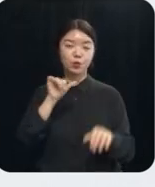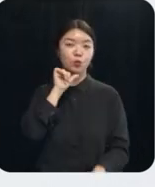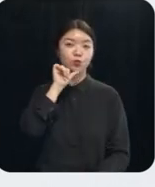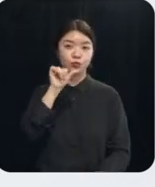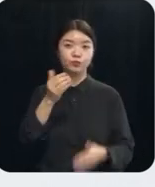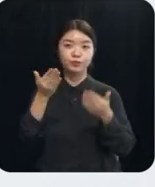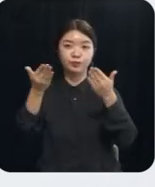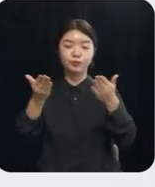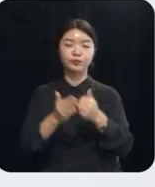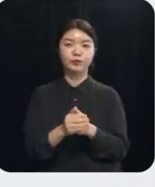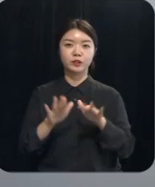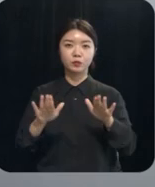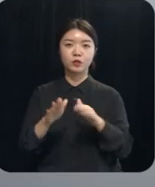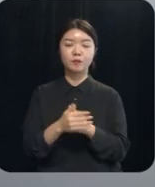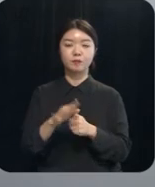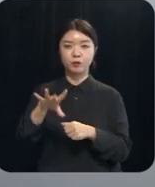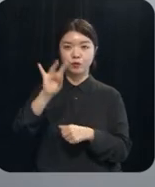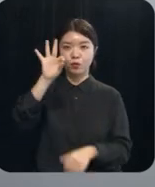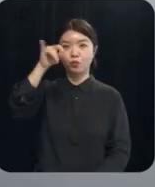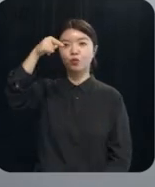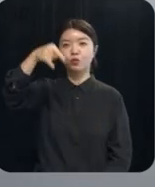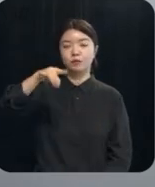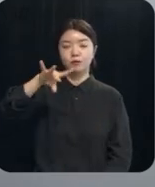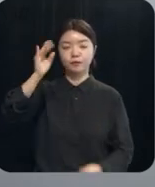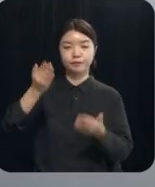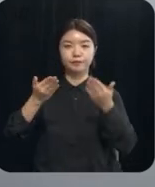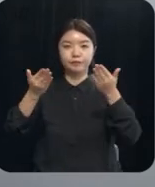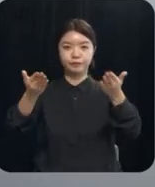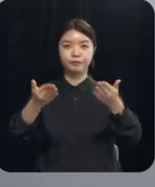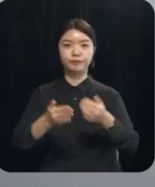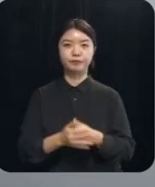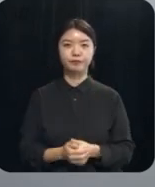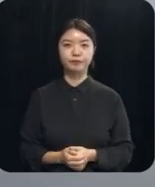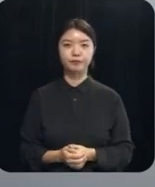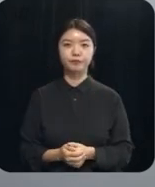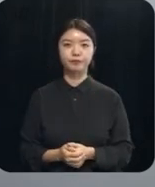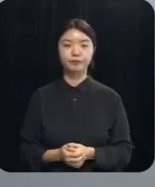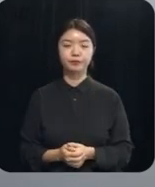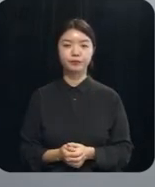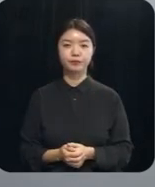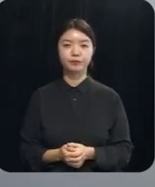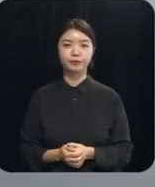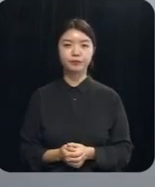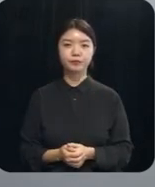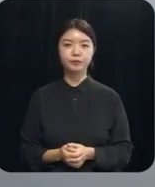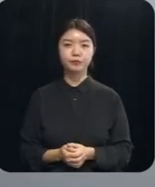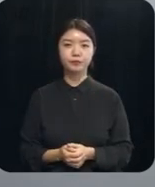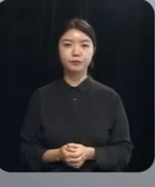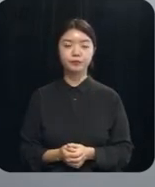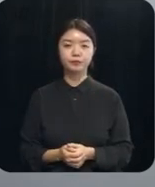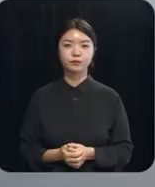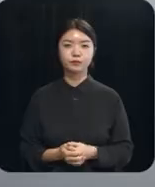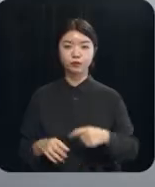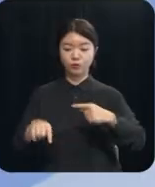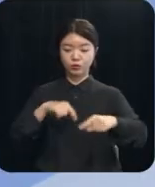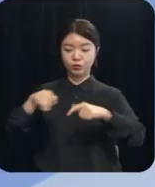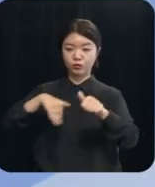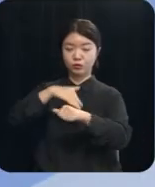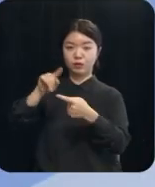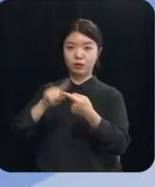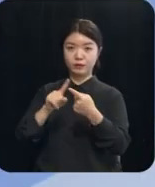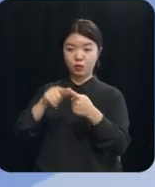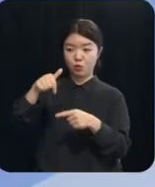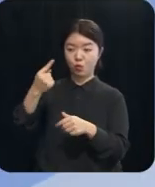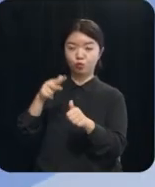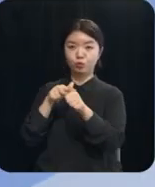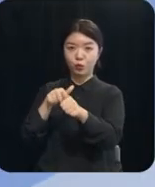5분씩 드리고요. 이번에 주도권은 먼저 위성건 후보께서 갖고 진행을 해주시기 바랍니다. 정치 현안에 대해서 고기철